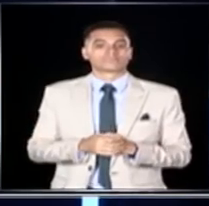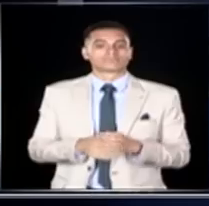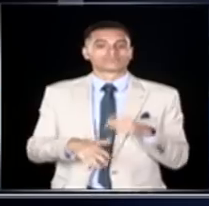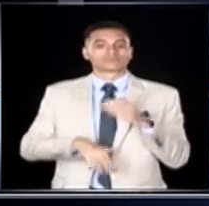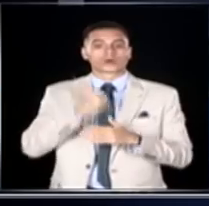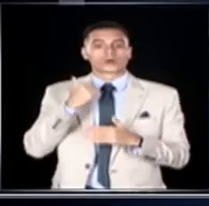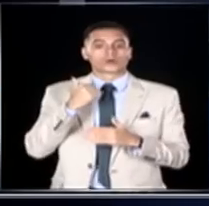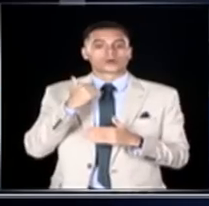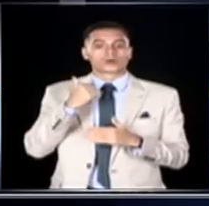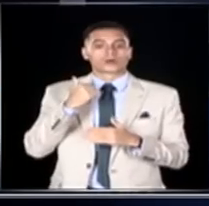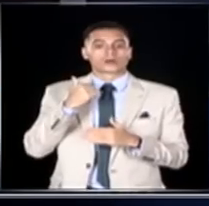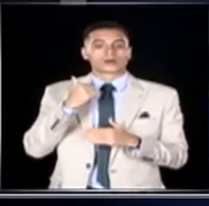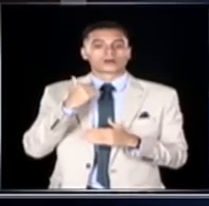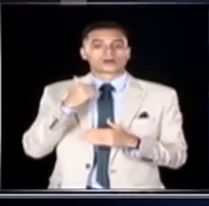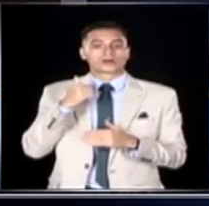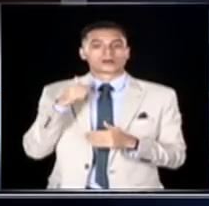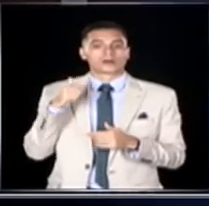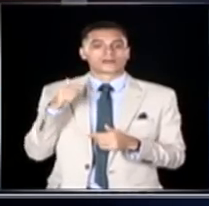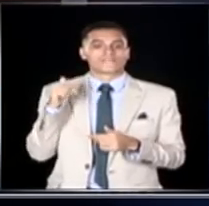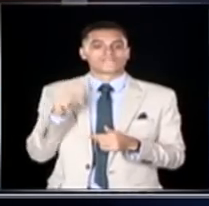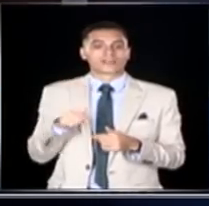كسبوا فنلندا في النهائي